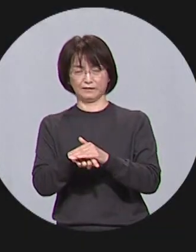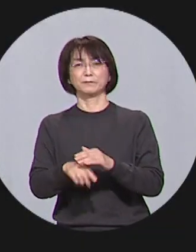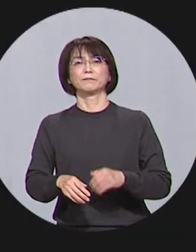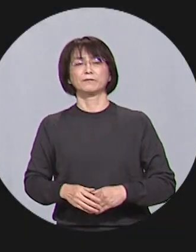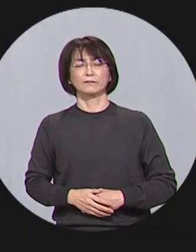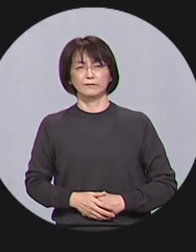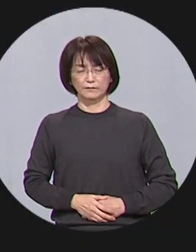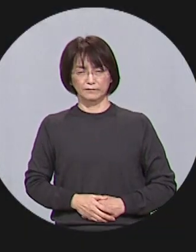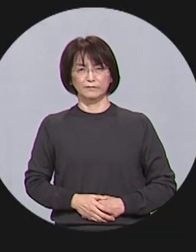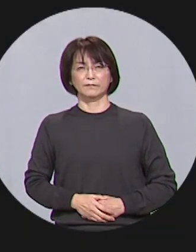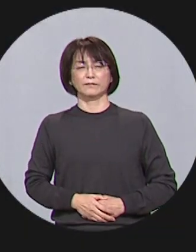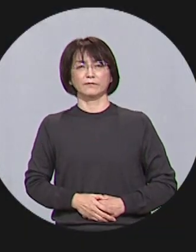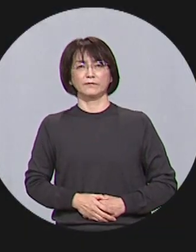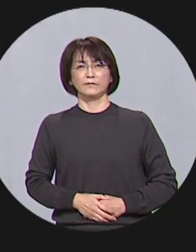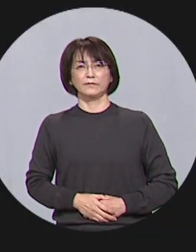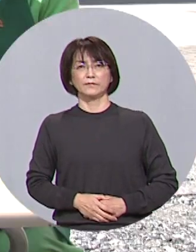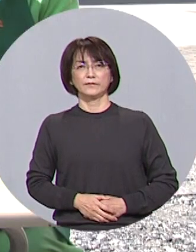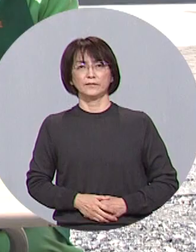湖。